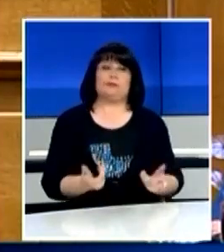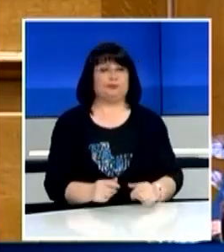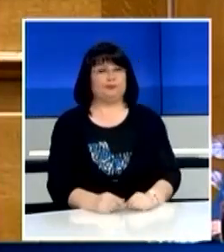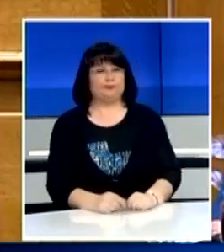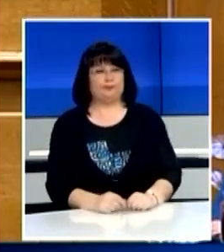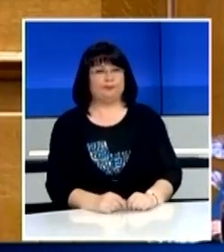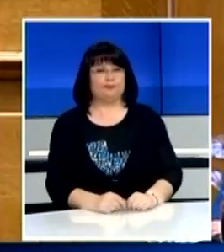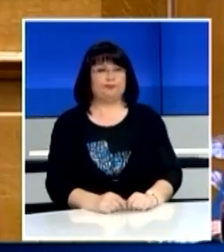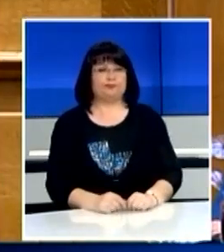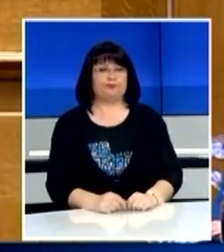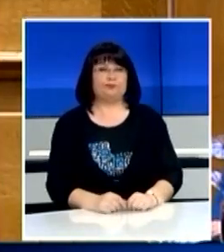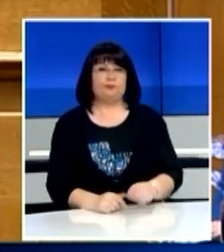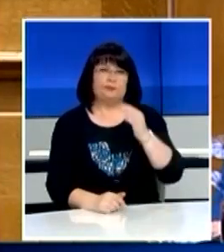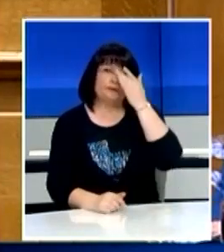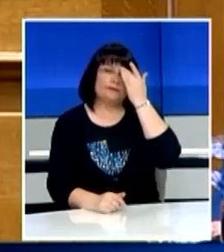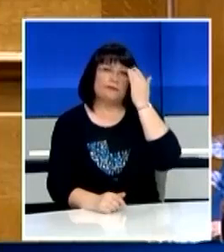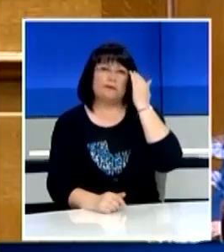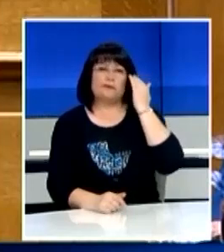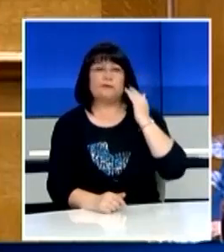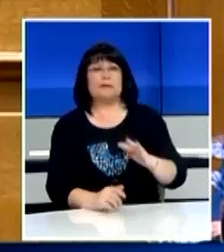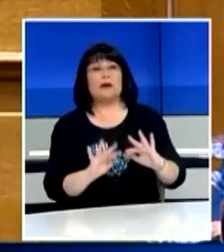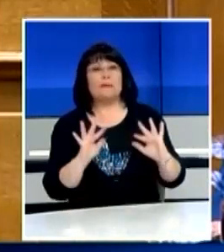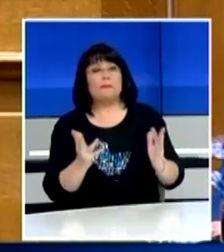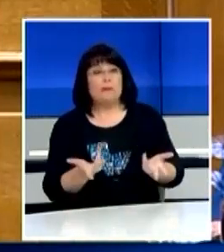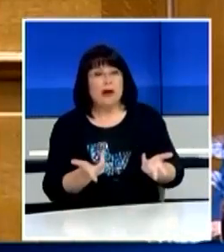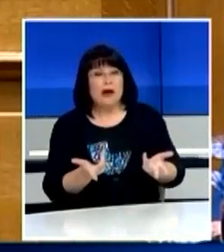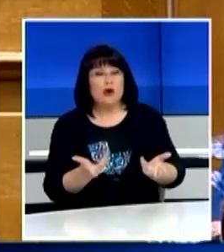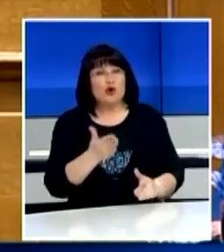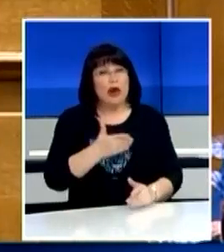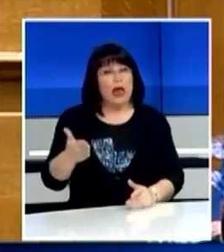συγκεντρώσεις με τις ομιλίες των πολιτικών αρχηγών. Θα έχουμε αναλυτικό ρεπορτάζ στο κεντρικό μας δελτίο.